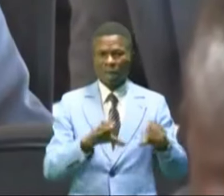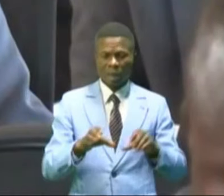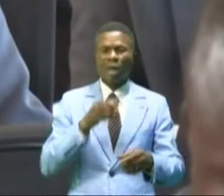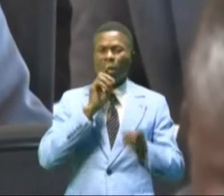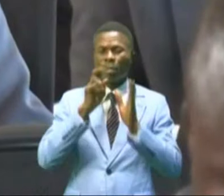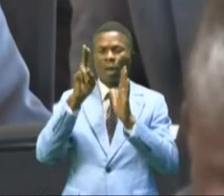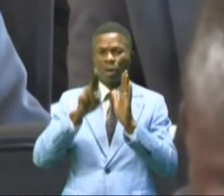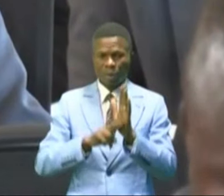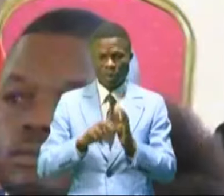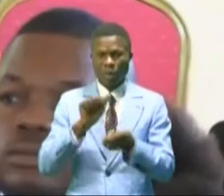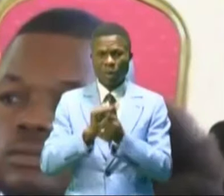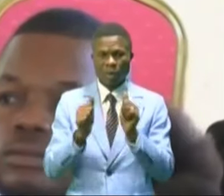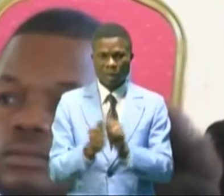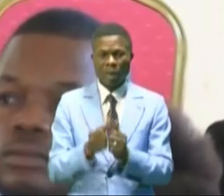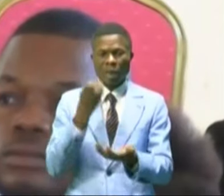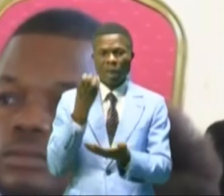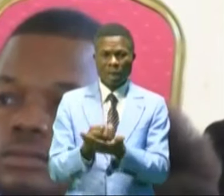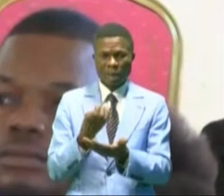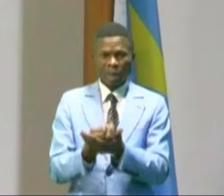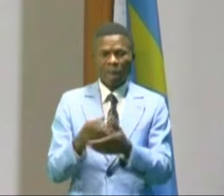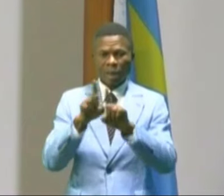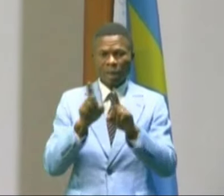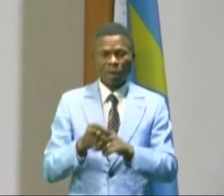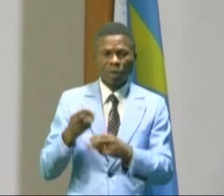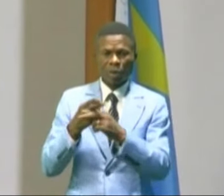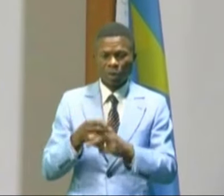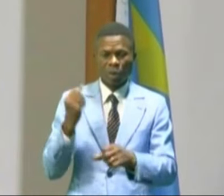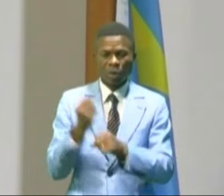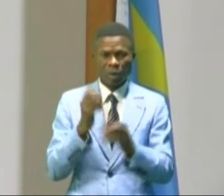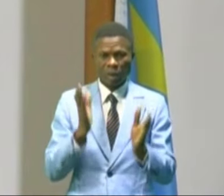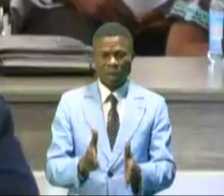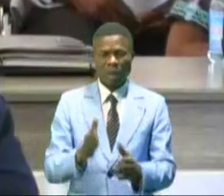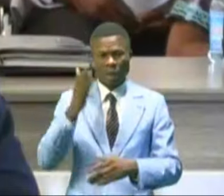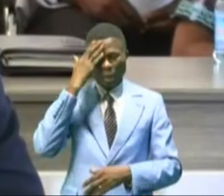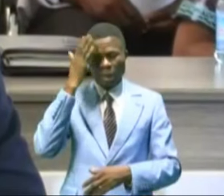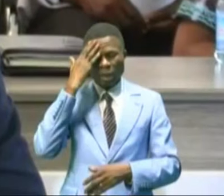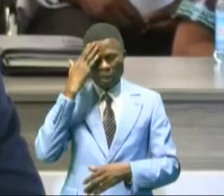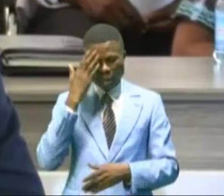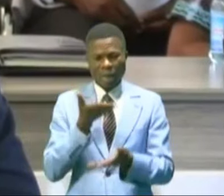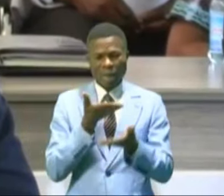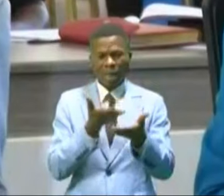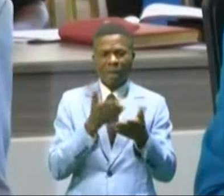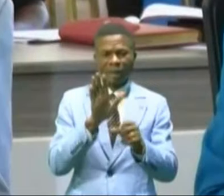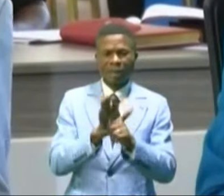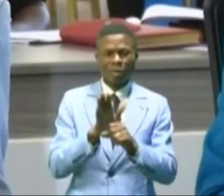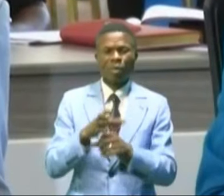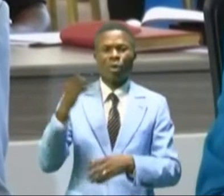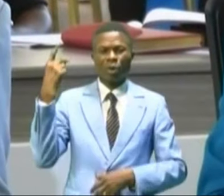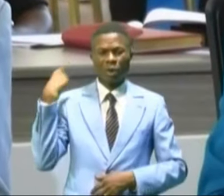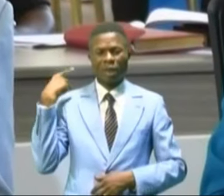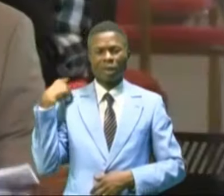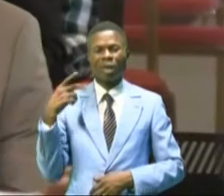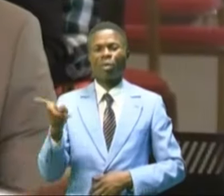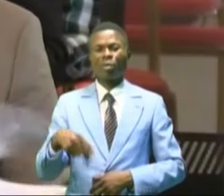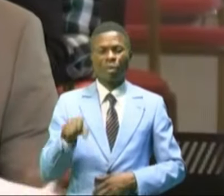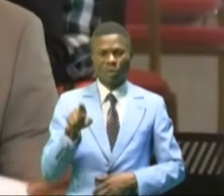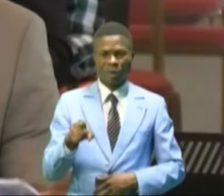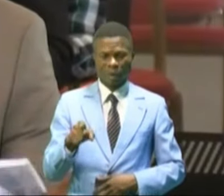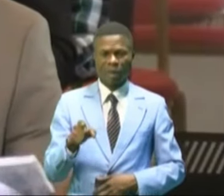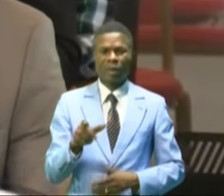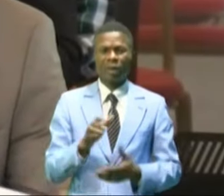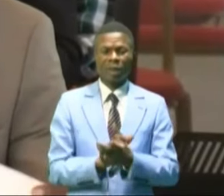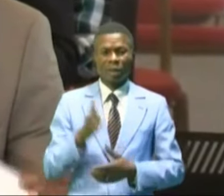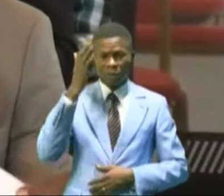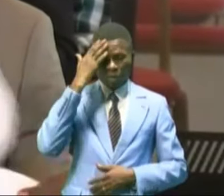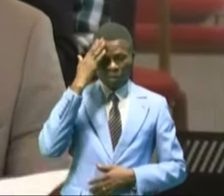parlementaire, l'aperçu sur le budget ainsi que le contrôle budgétaire, des connaissances qui ont grandement édifié et outillé les élus du peuple. Vous savez